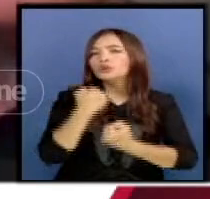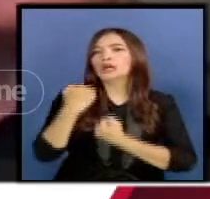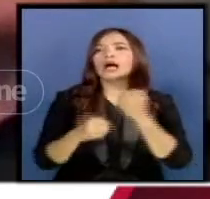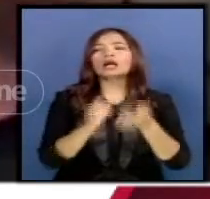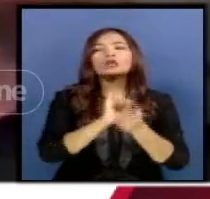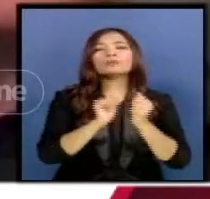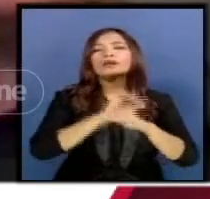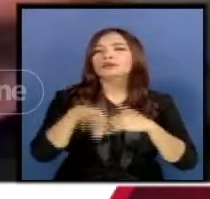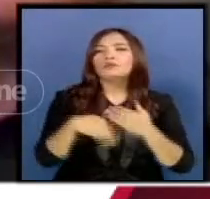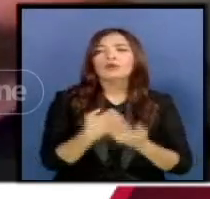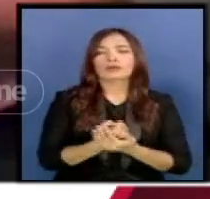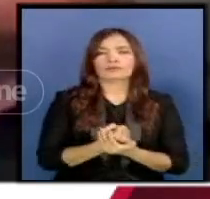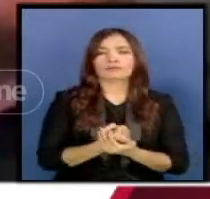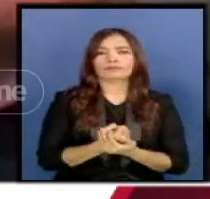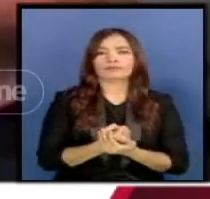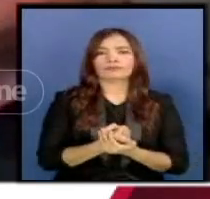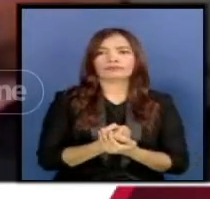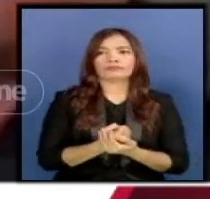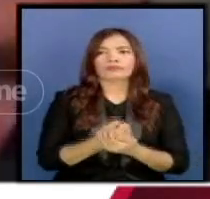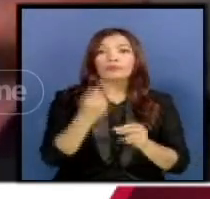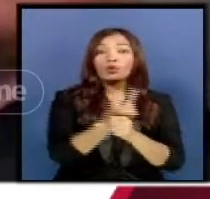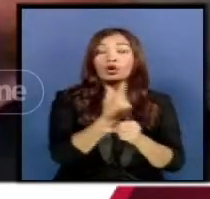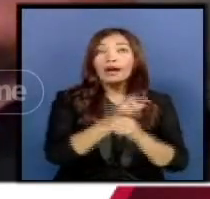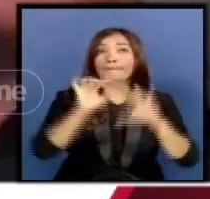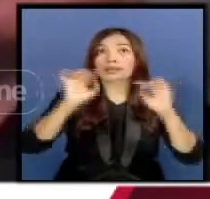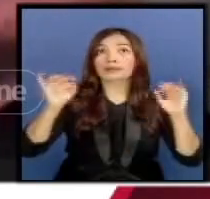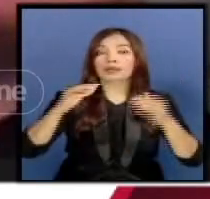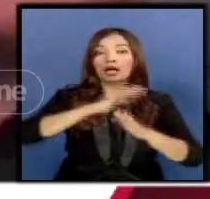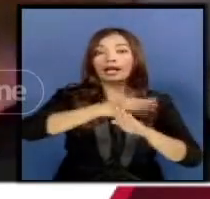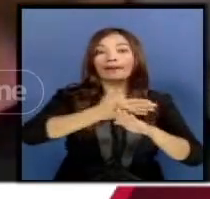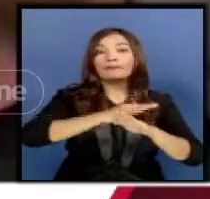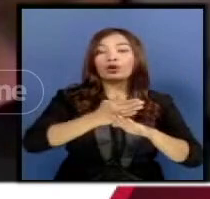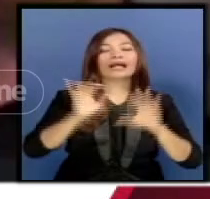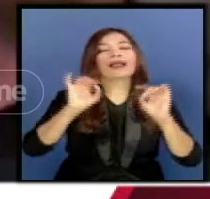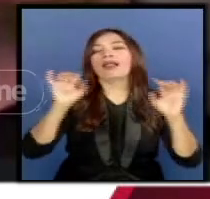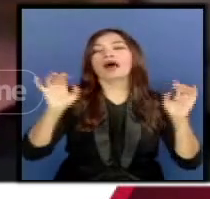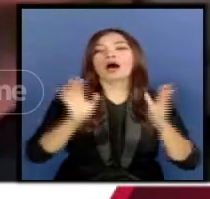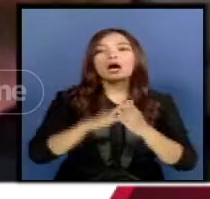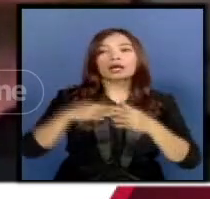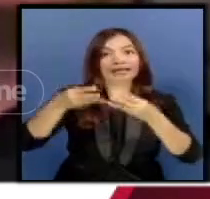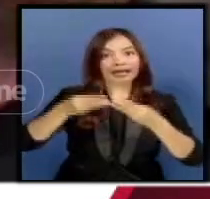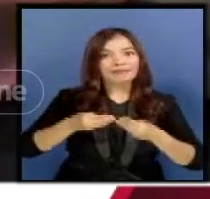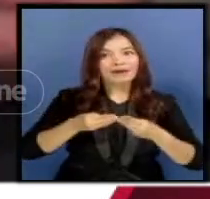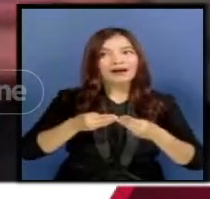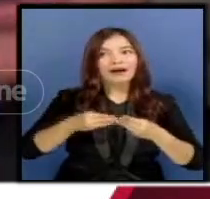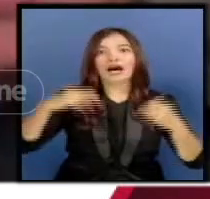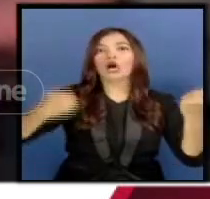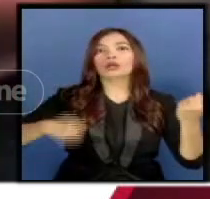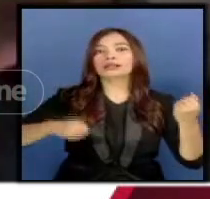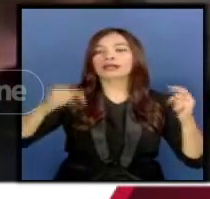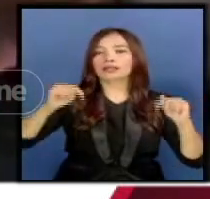rupa dengan apapun caranya gitu, menggunakan beberapa laptop, iPad, segala macam untuk mendapatkan satu konsep. Kembali